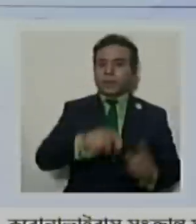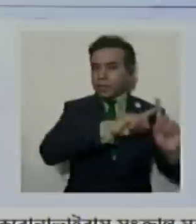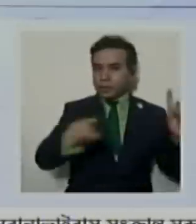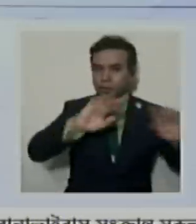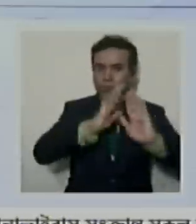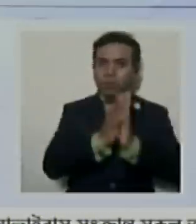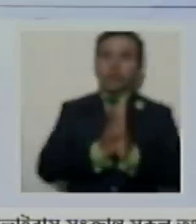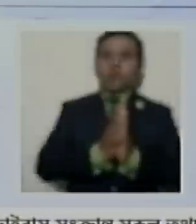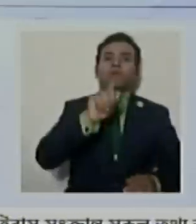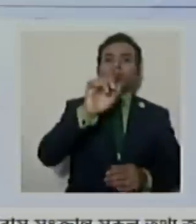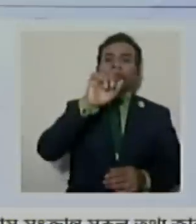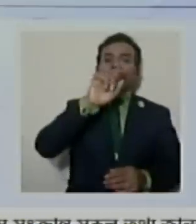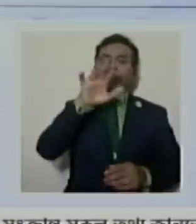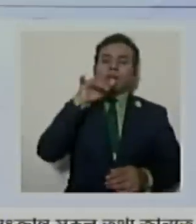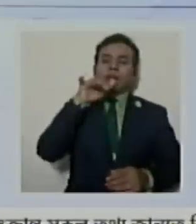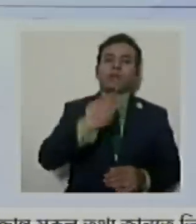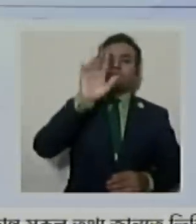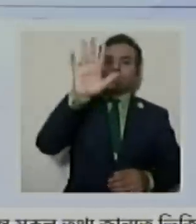59,289 এবং এ পর্যন্ত